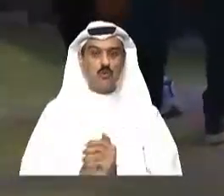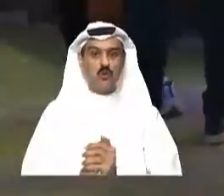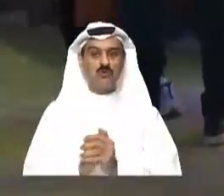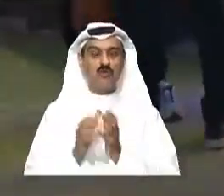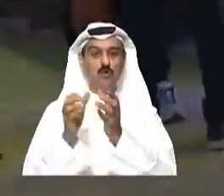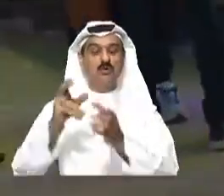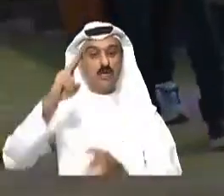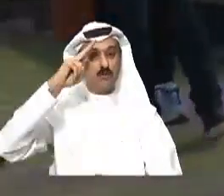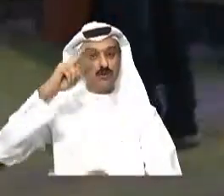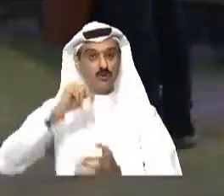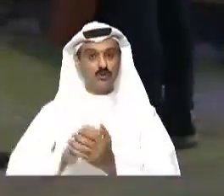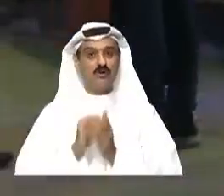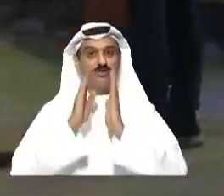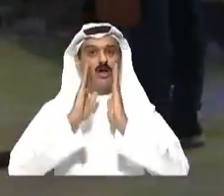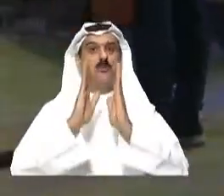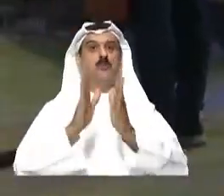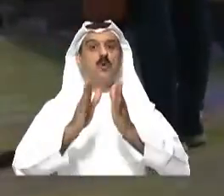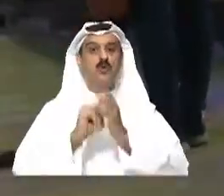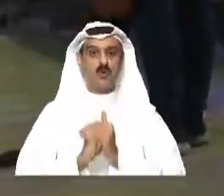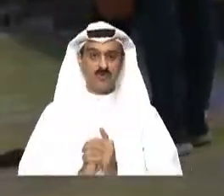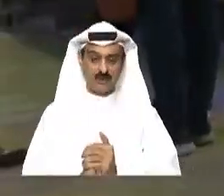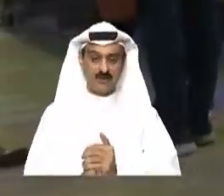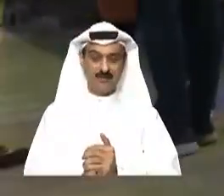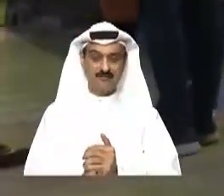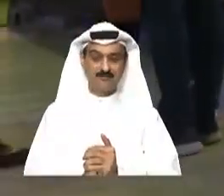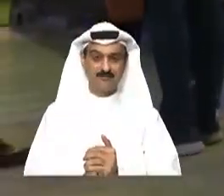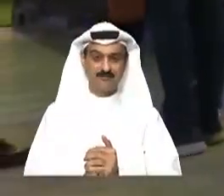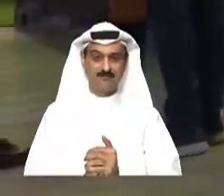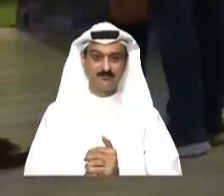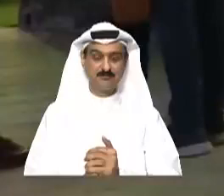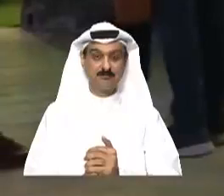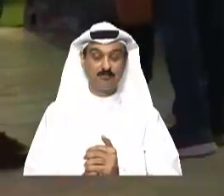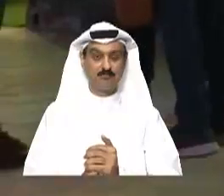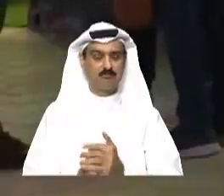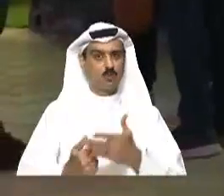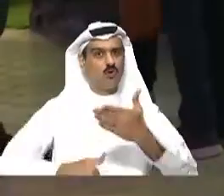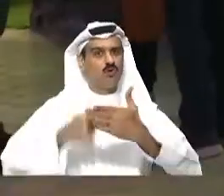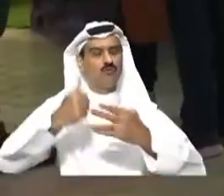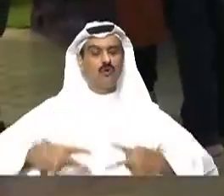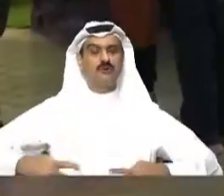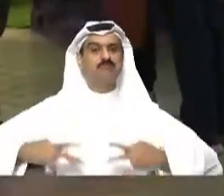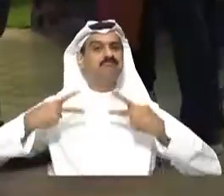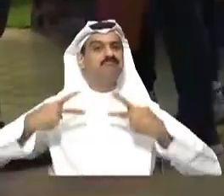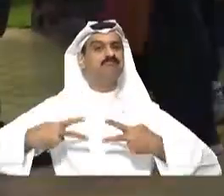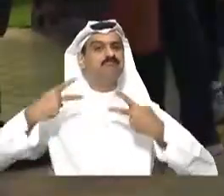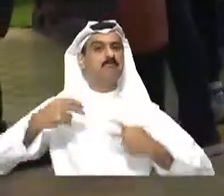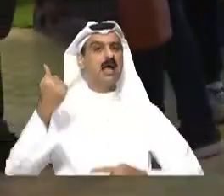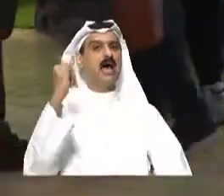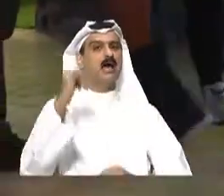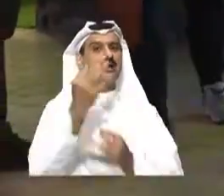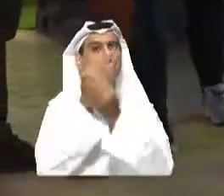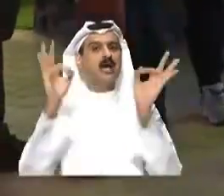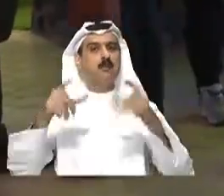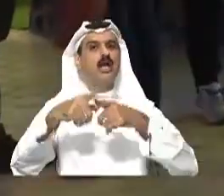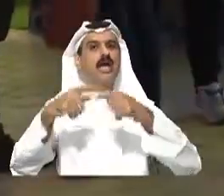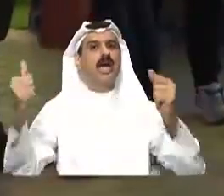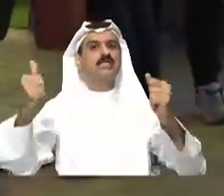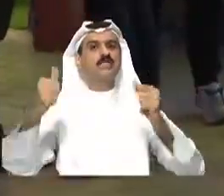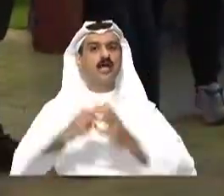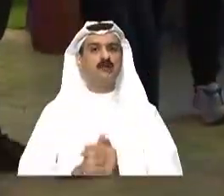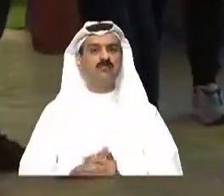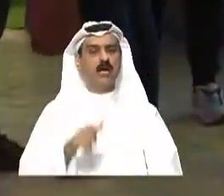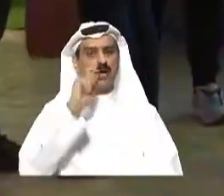على فوزه على الأرجنتين، وصراحة فوز يشرف جميع العرب والخليجيين، والحمد لله رجال